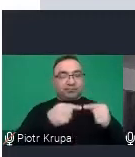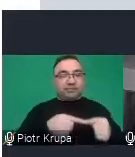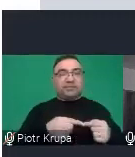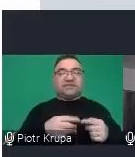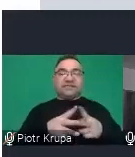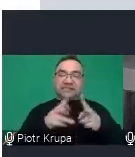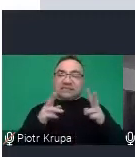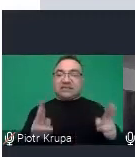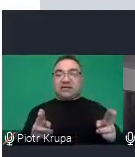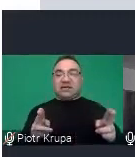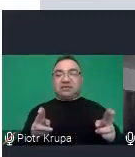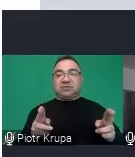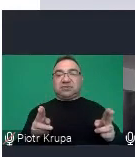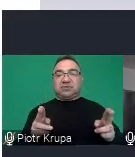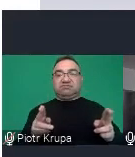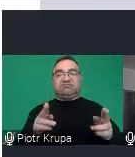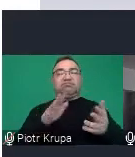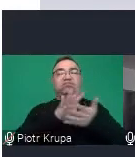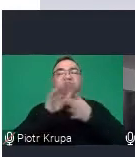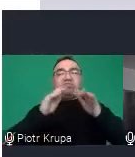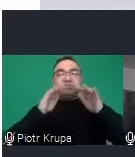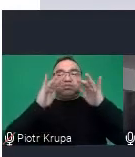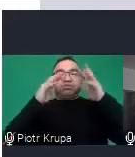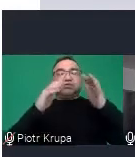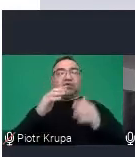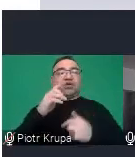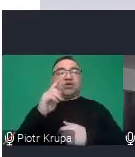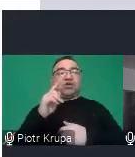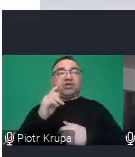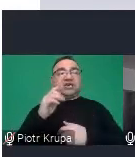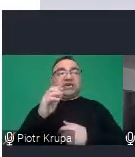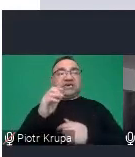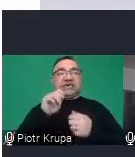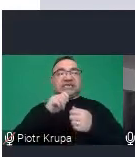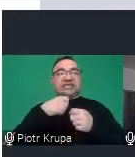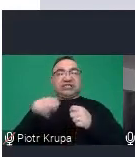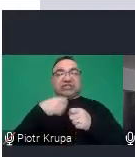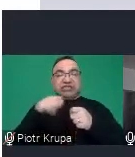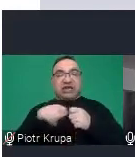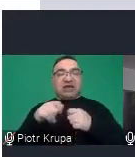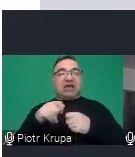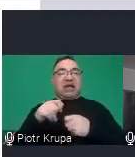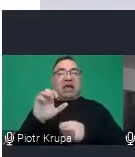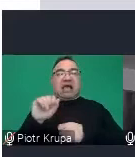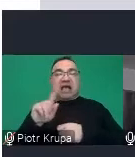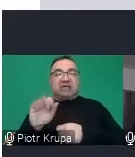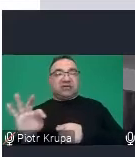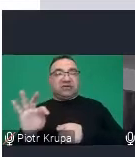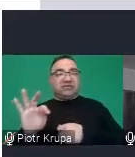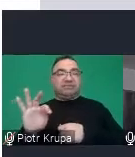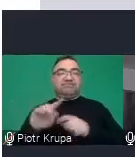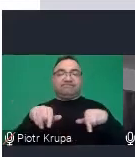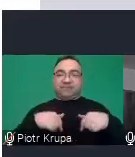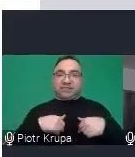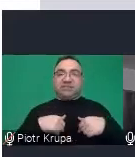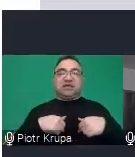zakresie pyłów dwutlenku siarki, jak i tlenków azotu. Niestety nasze